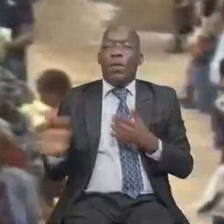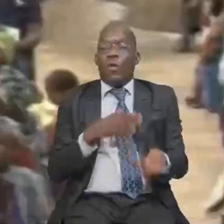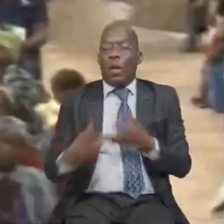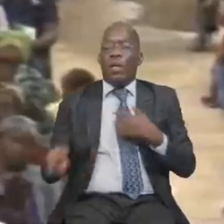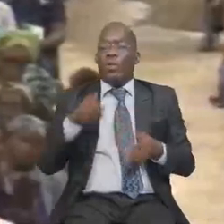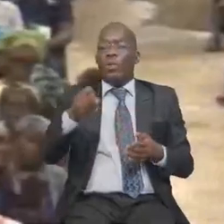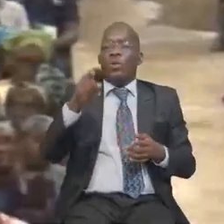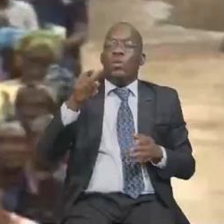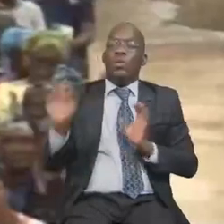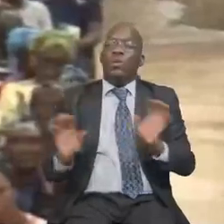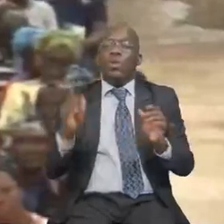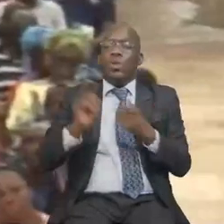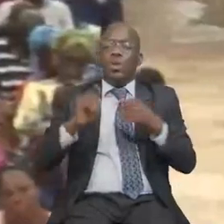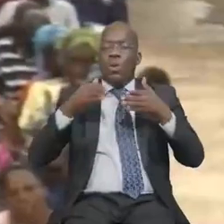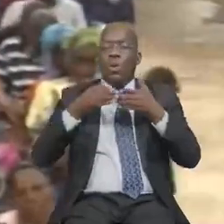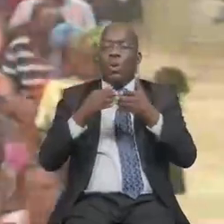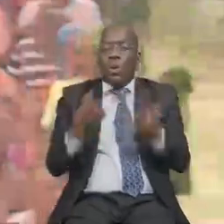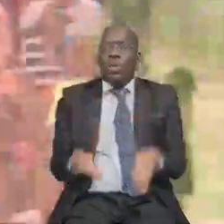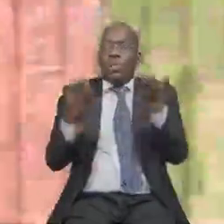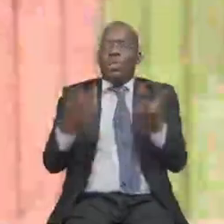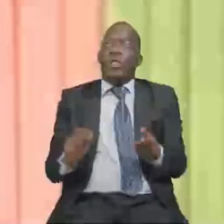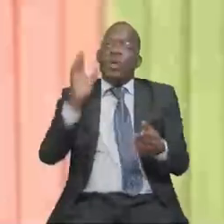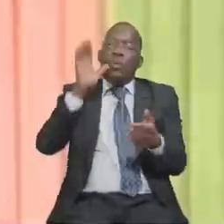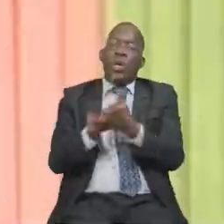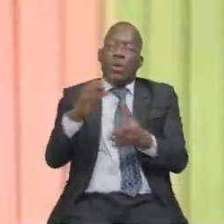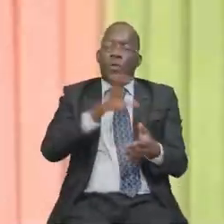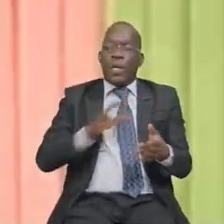conduise l'époux de Christ plus haut à la gloire,